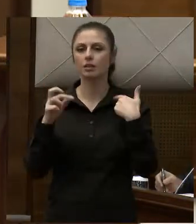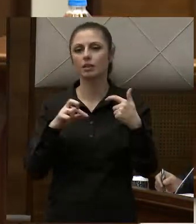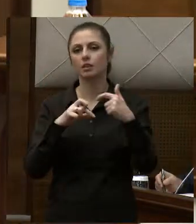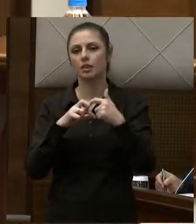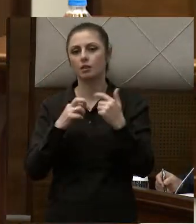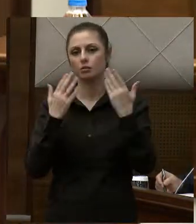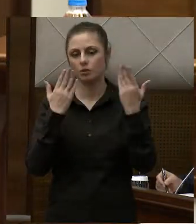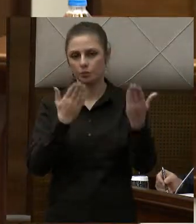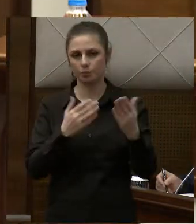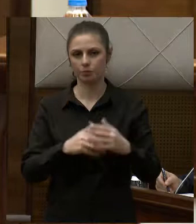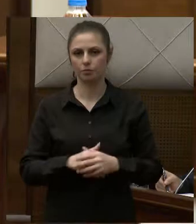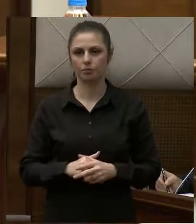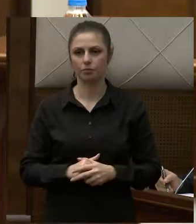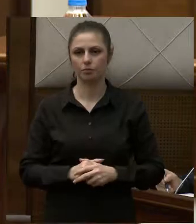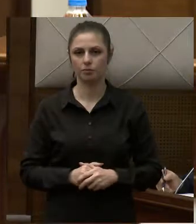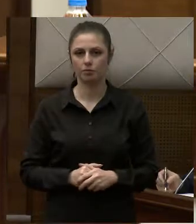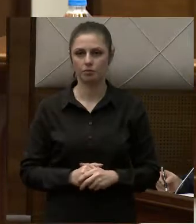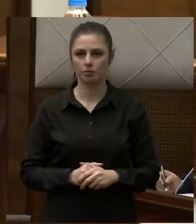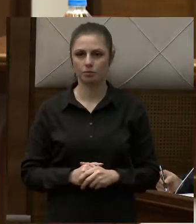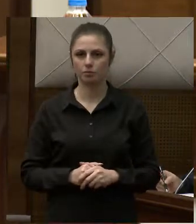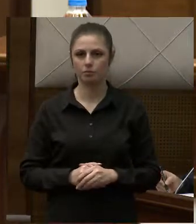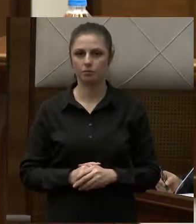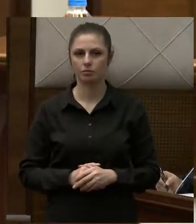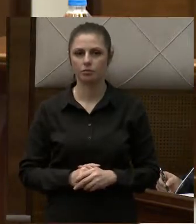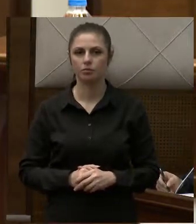önünde saygıyla eğiliyoruz.